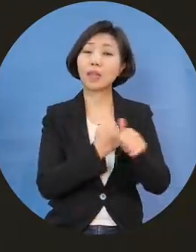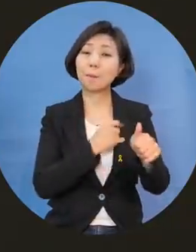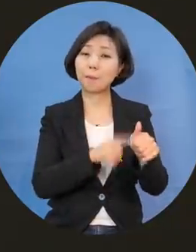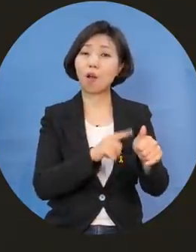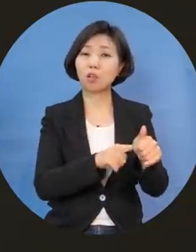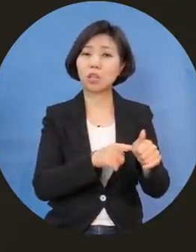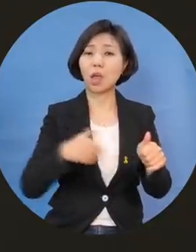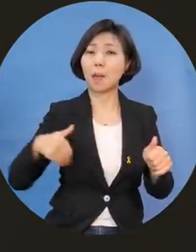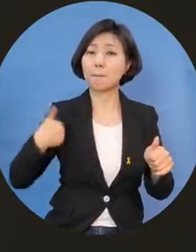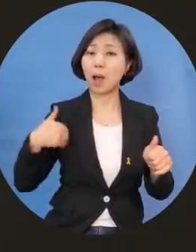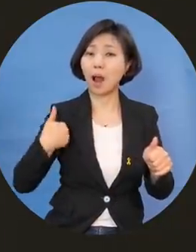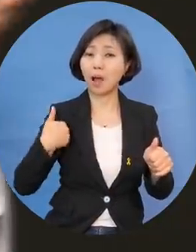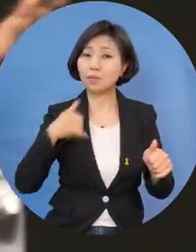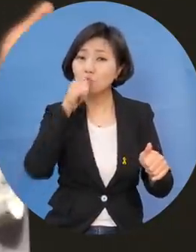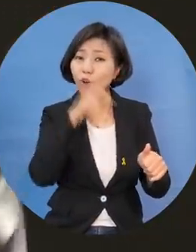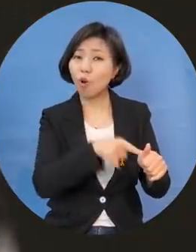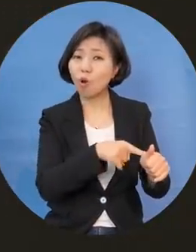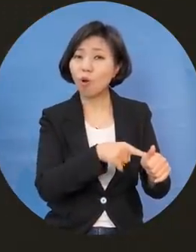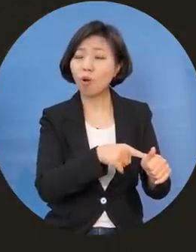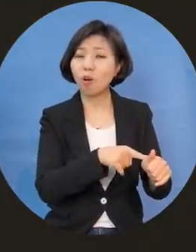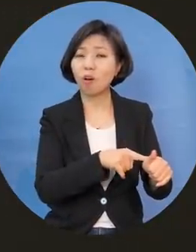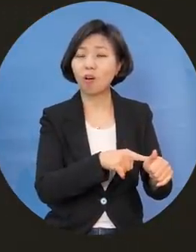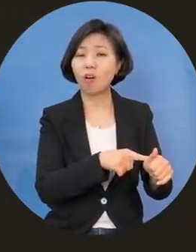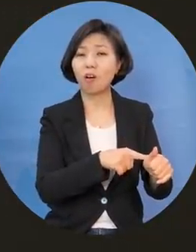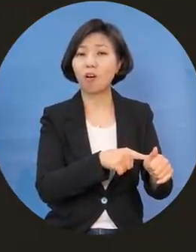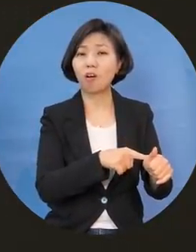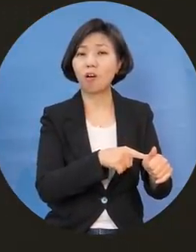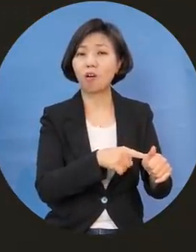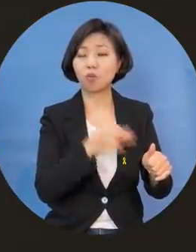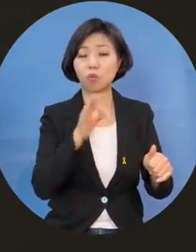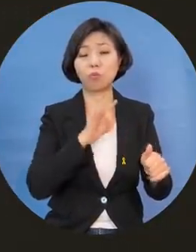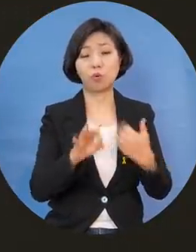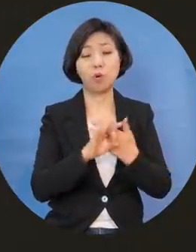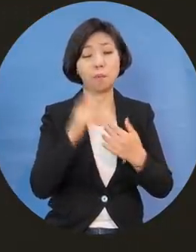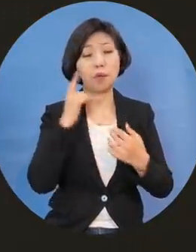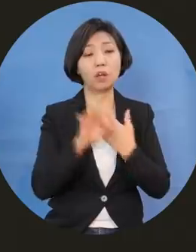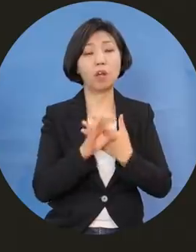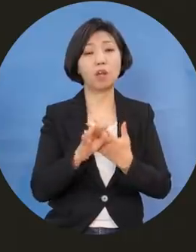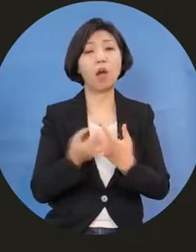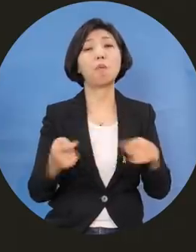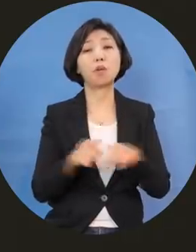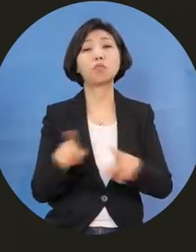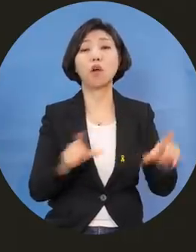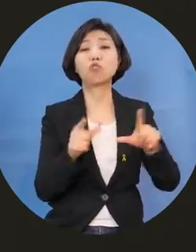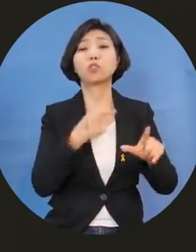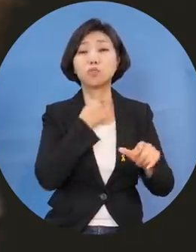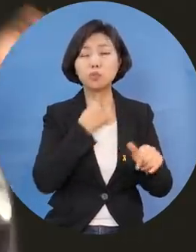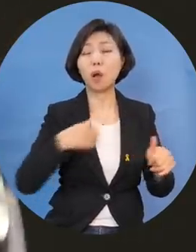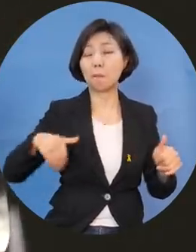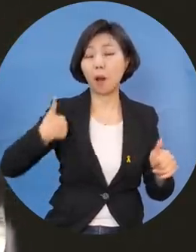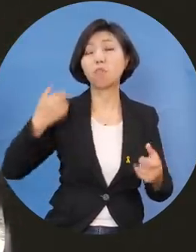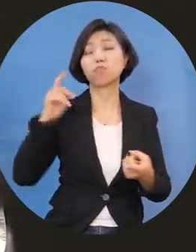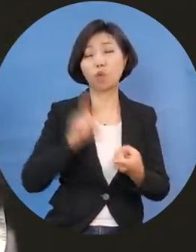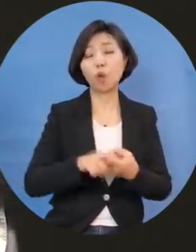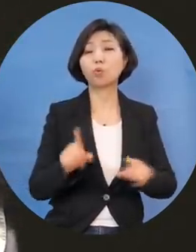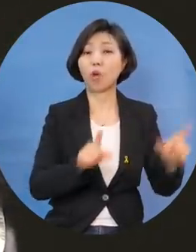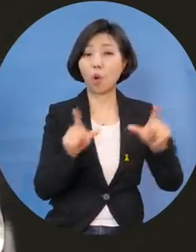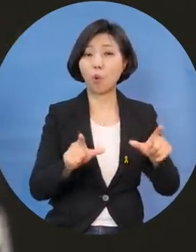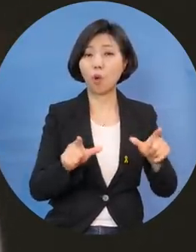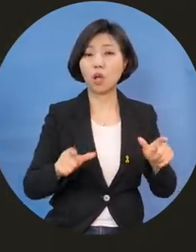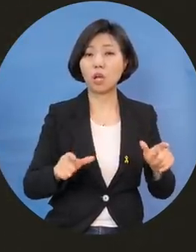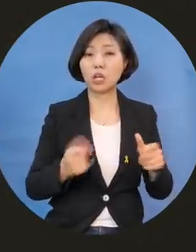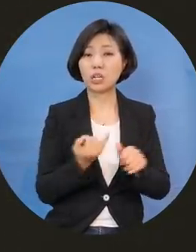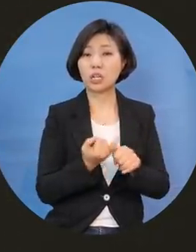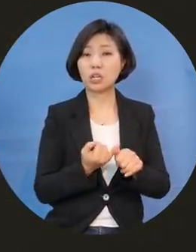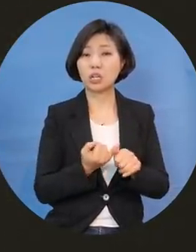그리고 남편이 바람을 피면 뭐 살고 싶으면 바람 피워도 살아야